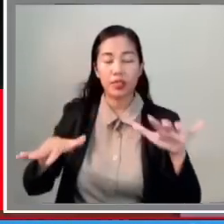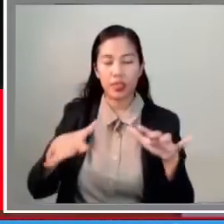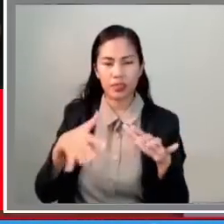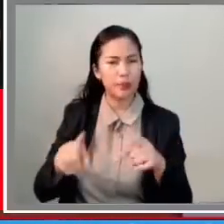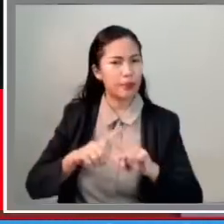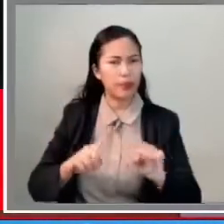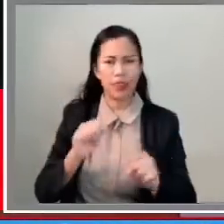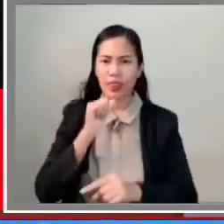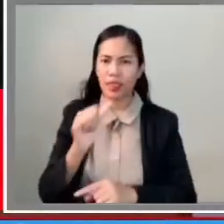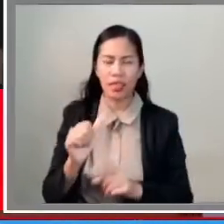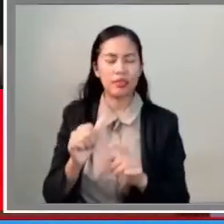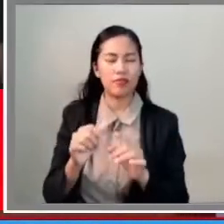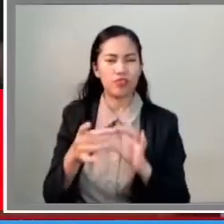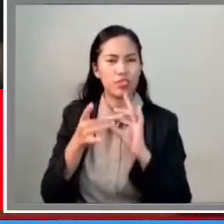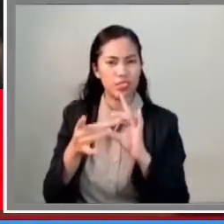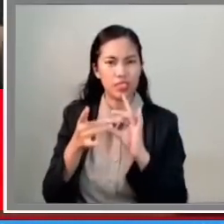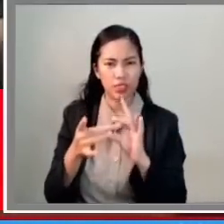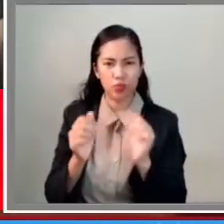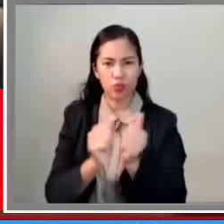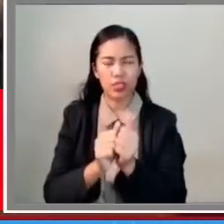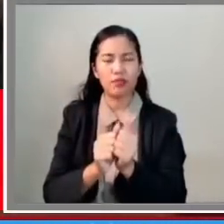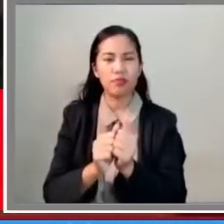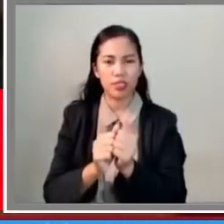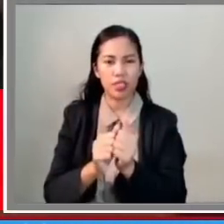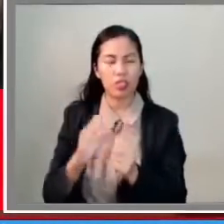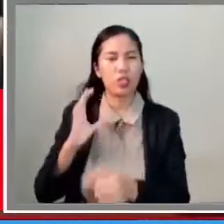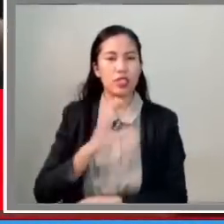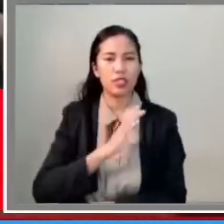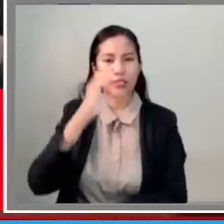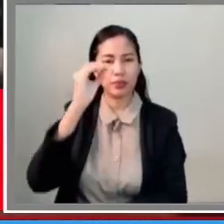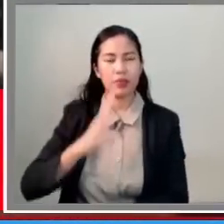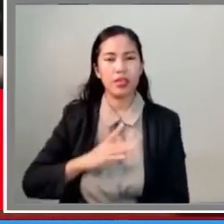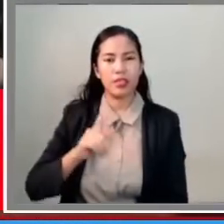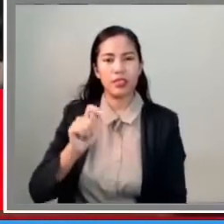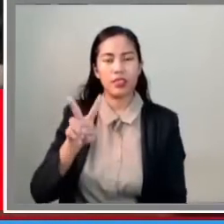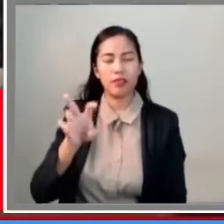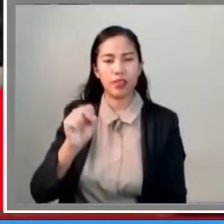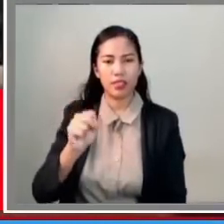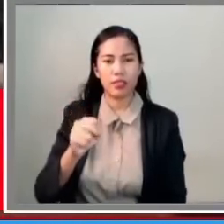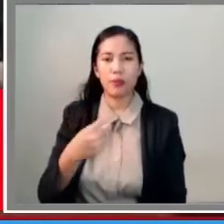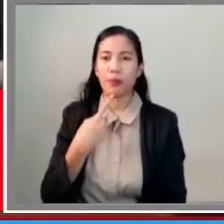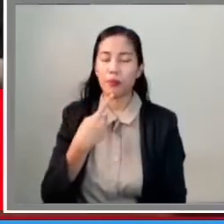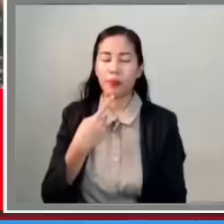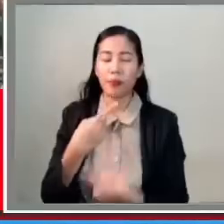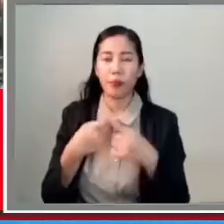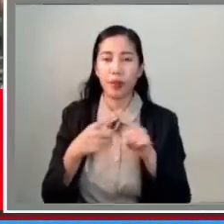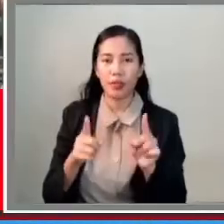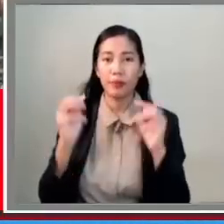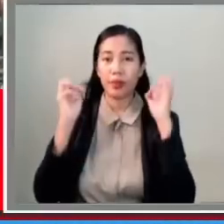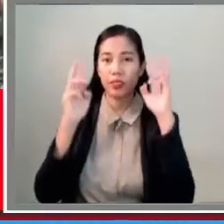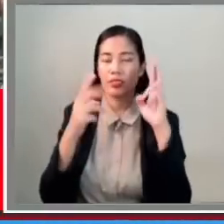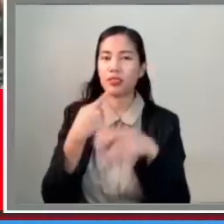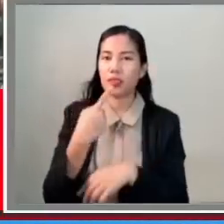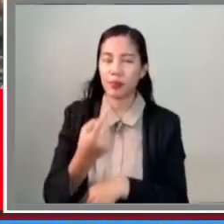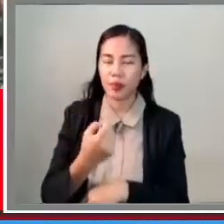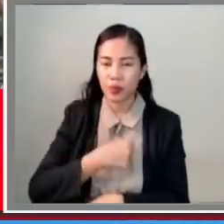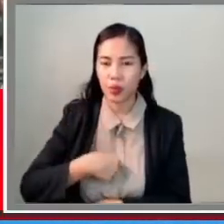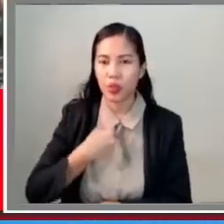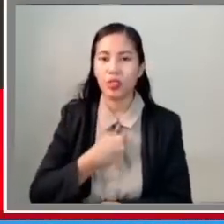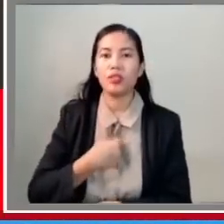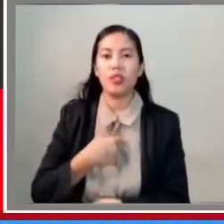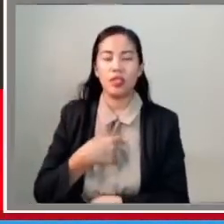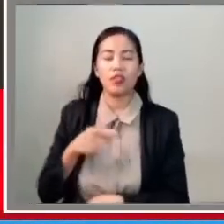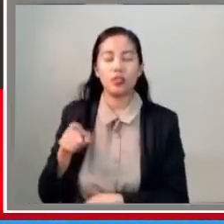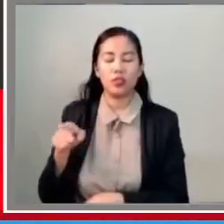ni Congressman Arnie Tebes. Humingi naman ng pasensya si Mayor Digamo kay De La Rosa at sa mga miyembro ng komite ng Senado na dala lang daw